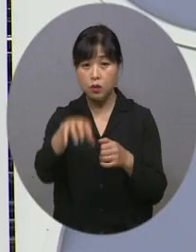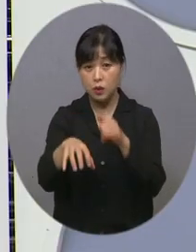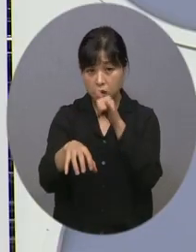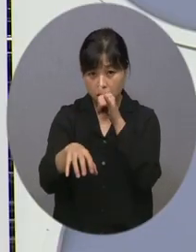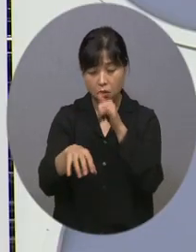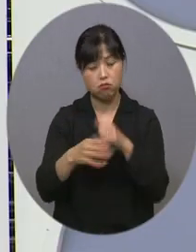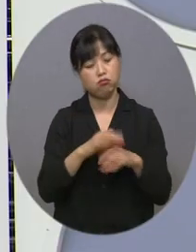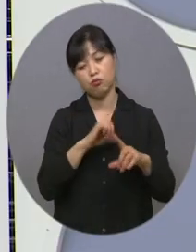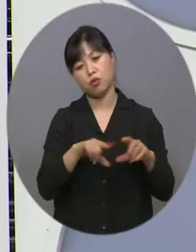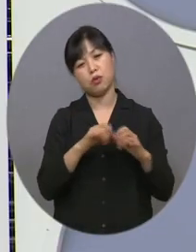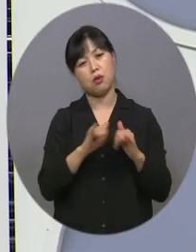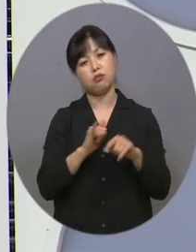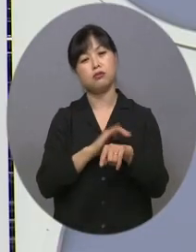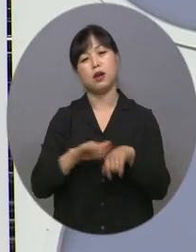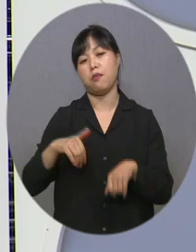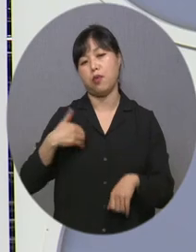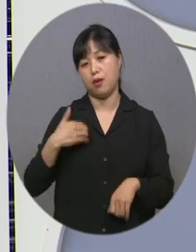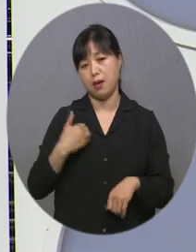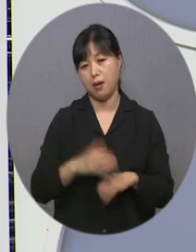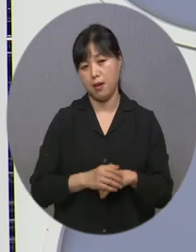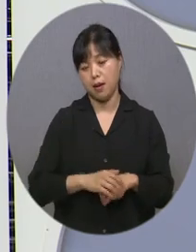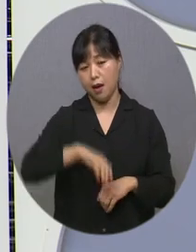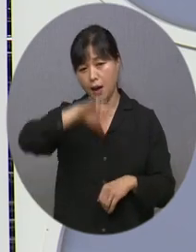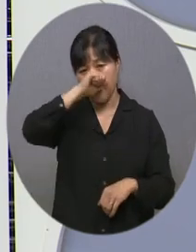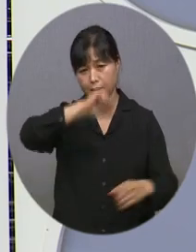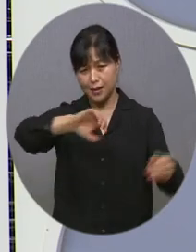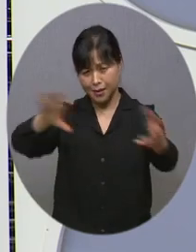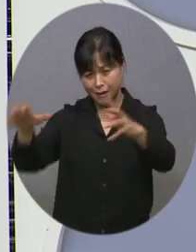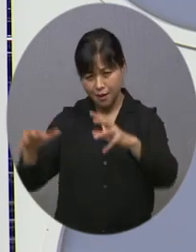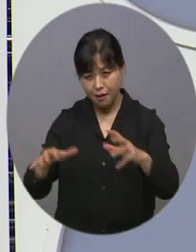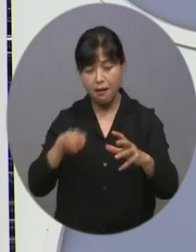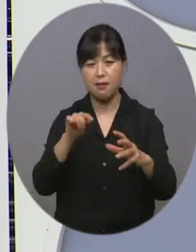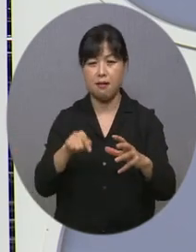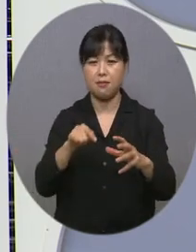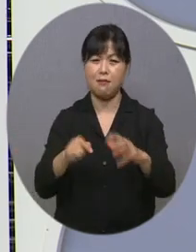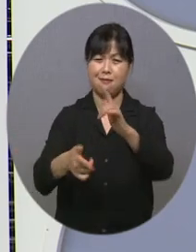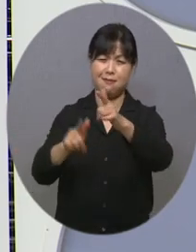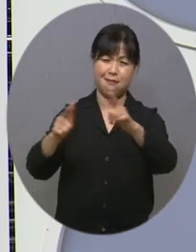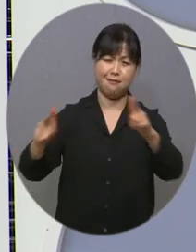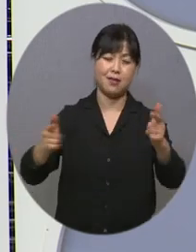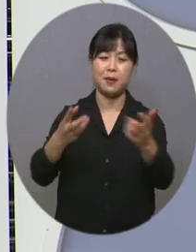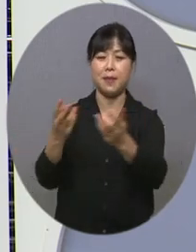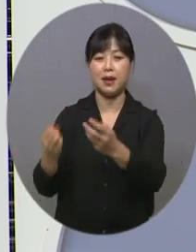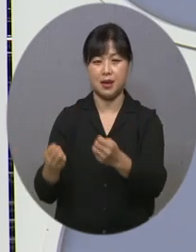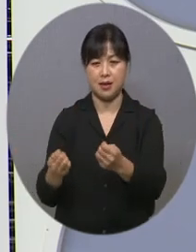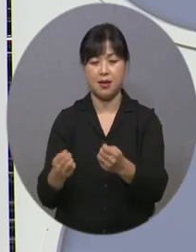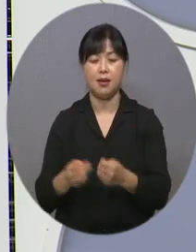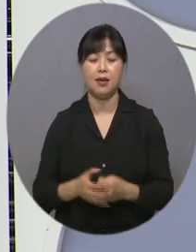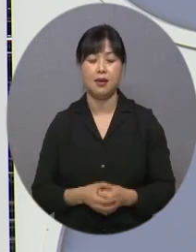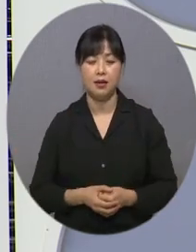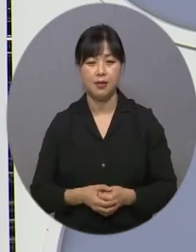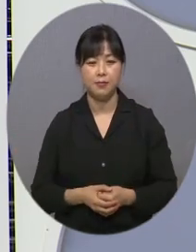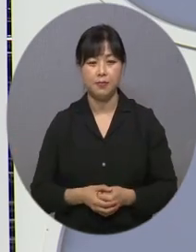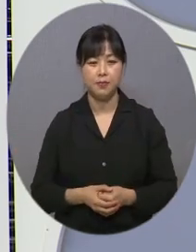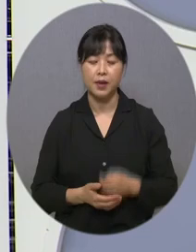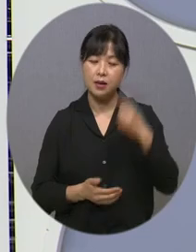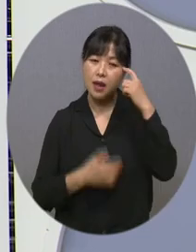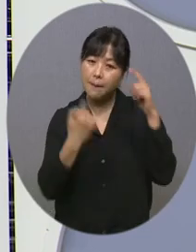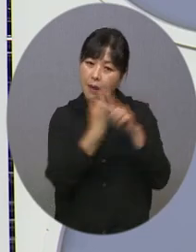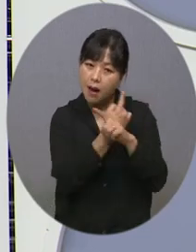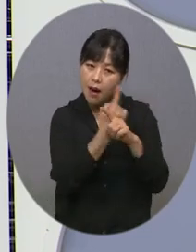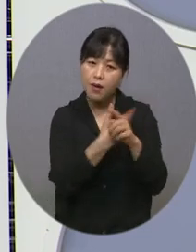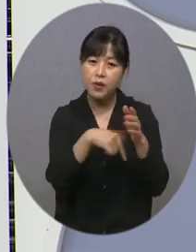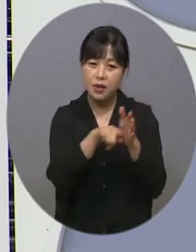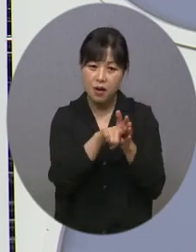사실은. 그렇지. 그 정도로 아프리카라는 대륙은 아주 다양성의 대륙입니다. 그래서 저희가 이런 인식 제고를 위해서